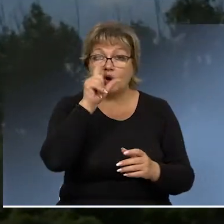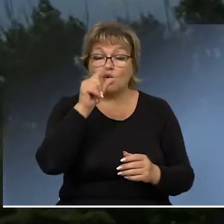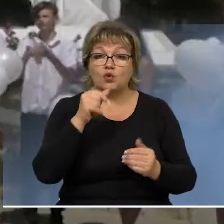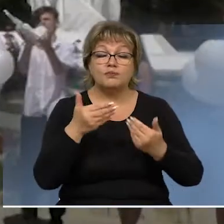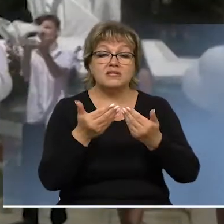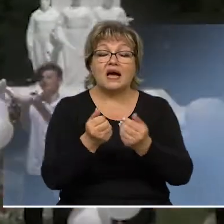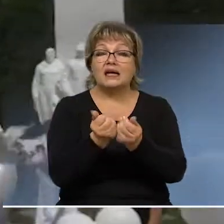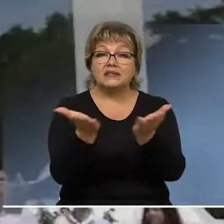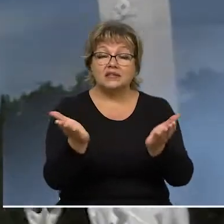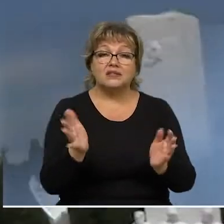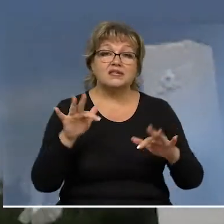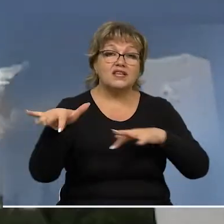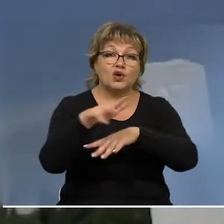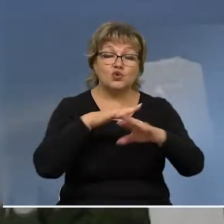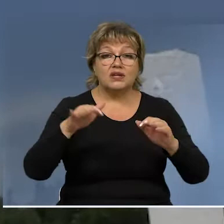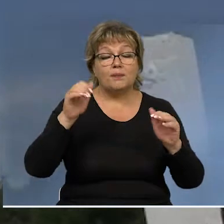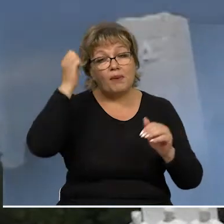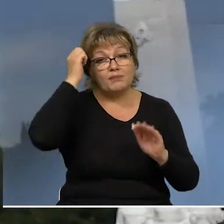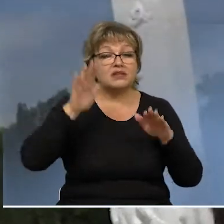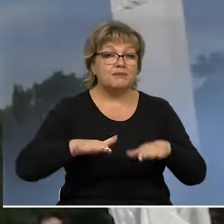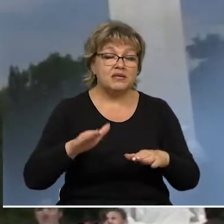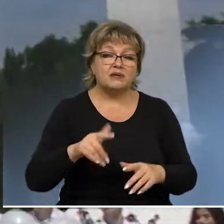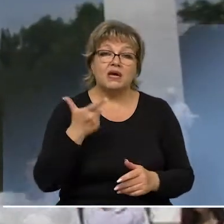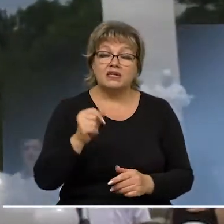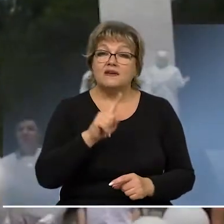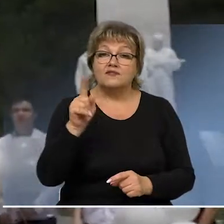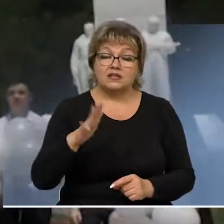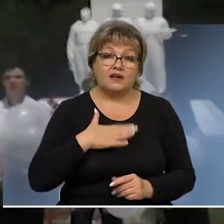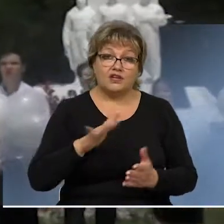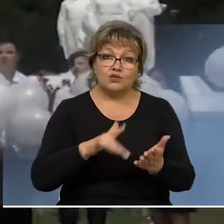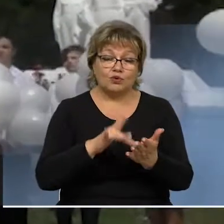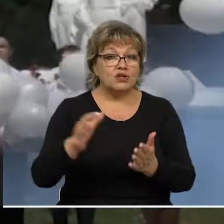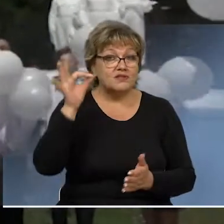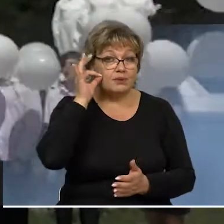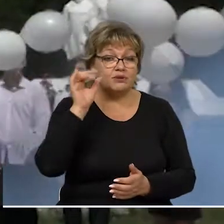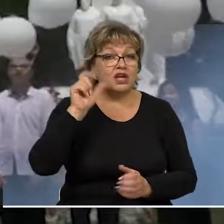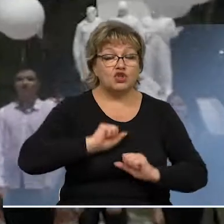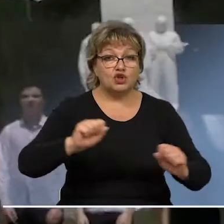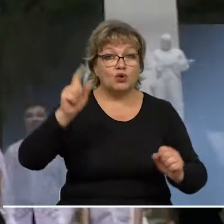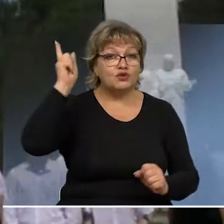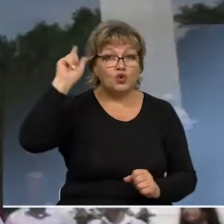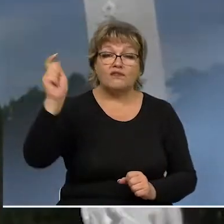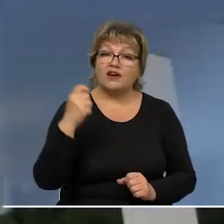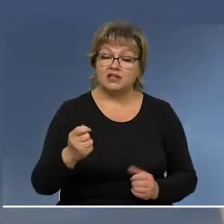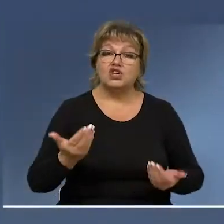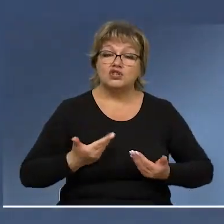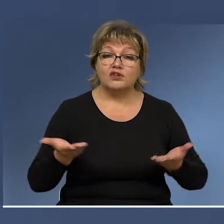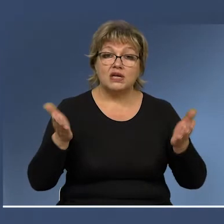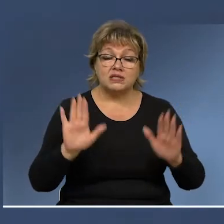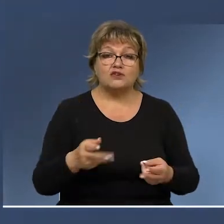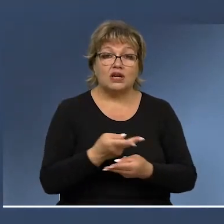ветром голуби из раскрытых ладони за кружили над памятным местом где всегда в нашем городе вспоминают героя в той войны